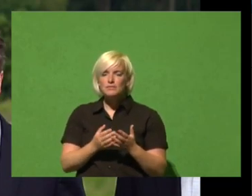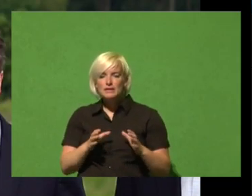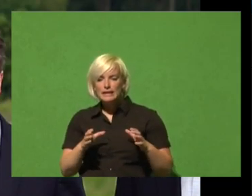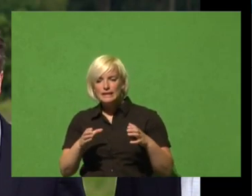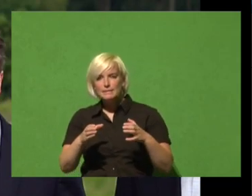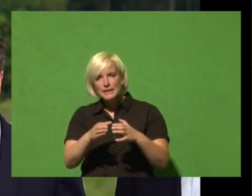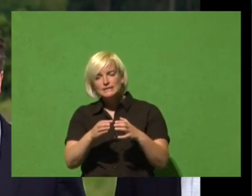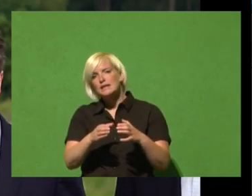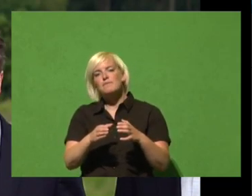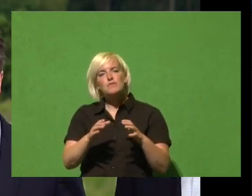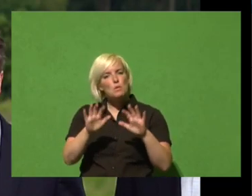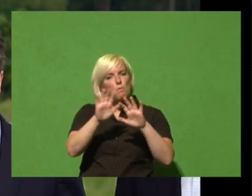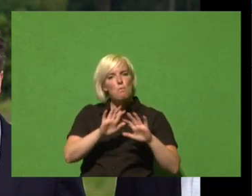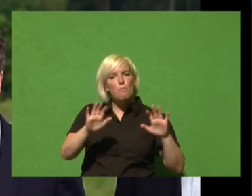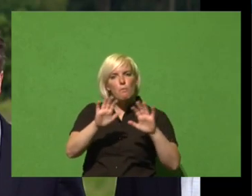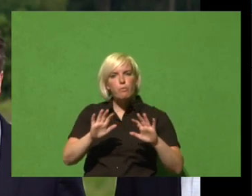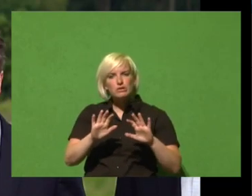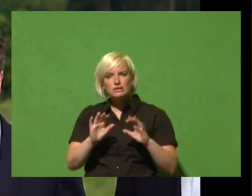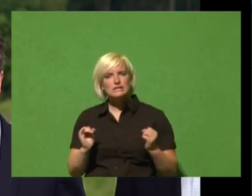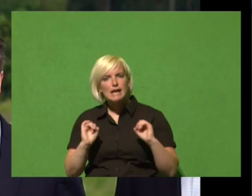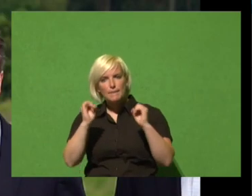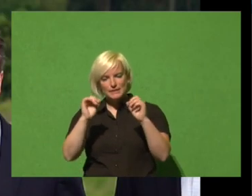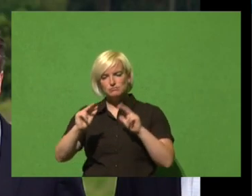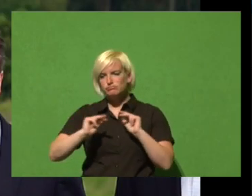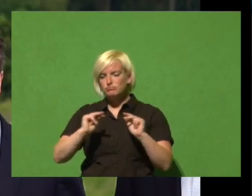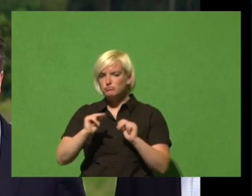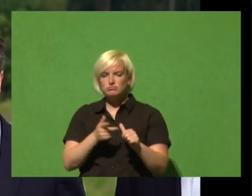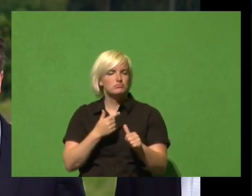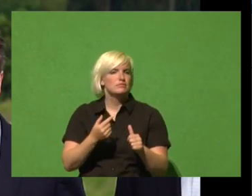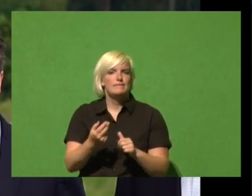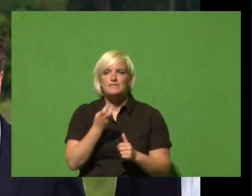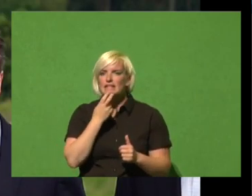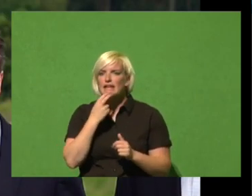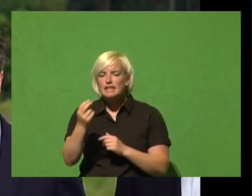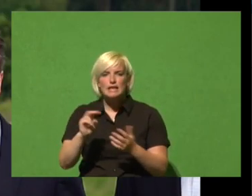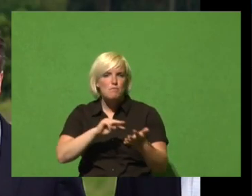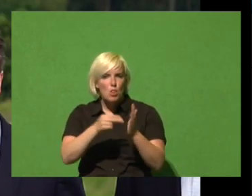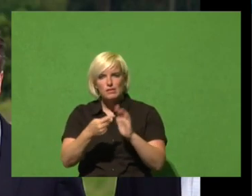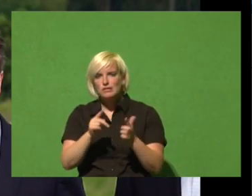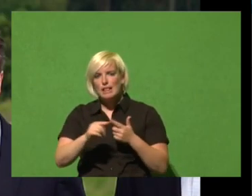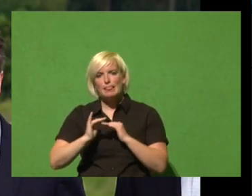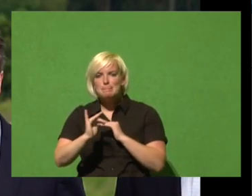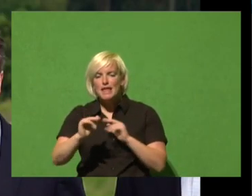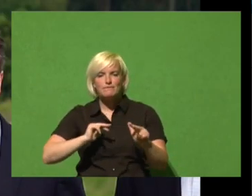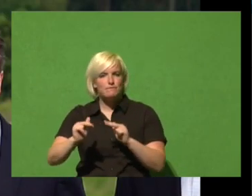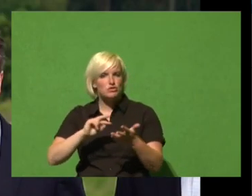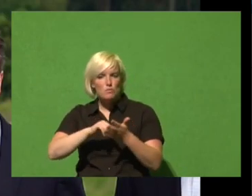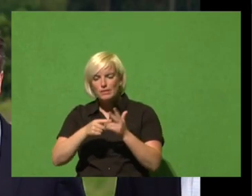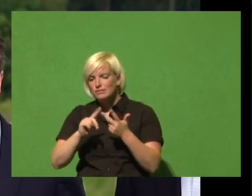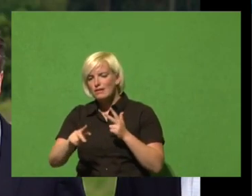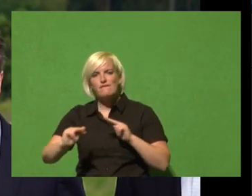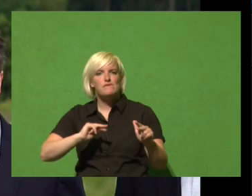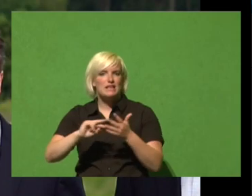europäische Klimakampagne organisieren, die sich einerseits natürlich an Fragen der Energiepolitik, der Landwirtschaftspolitik und der